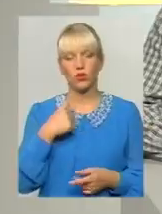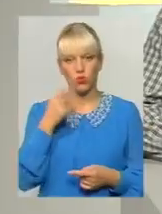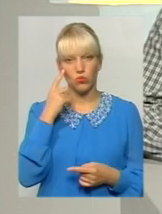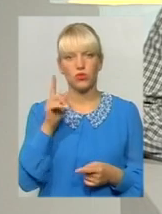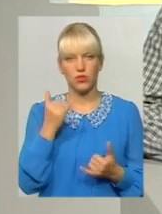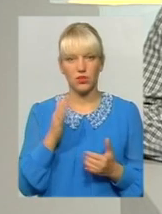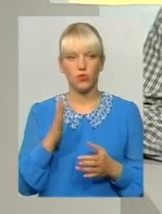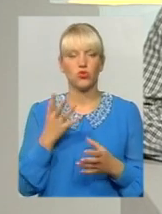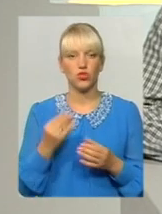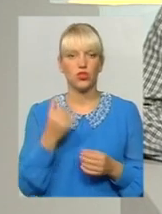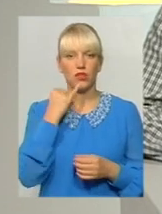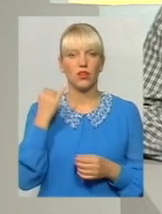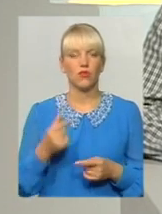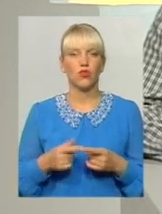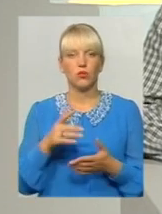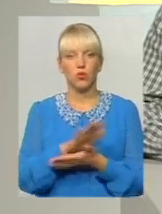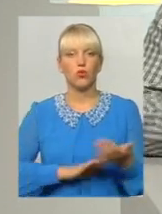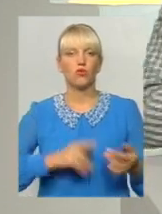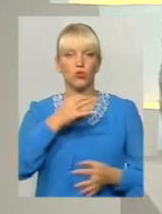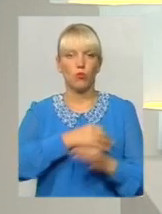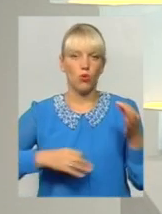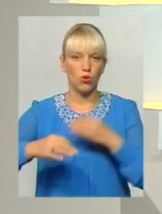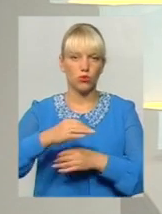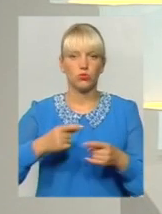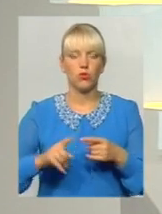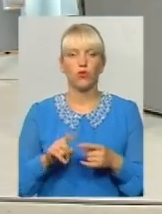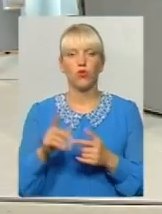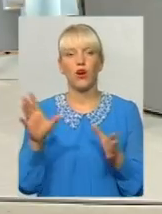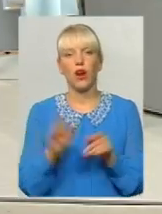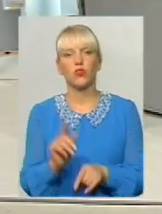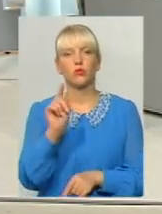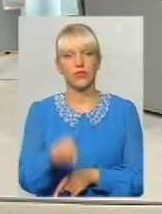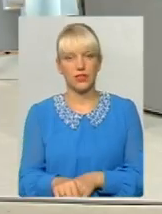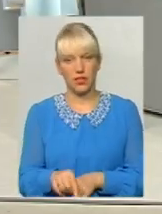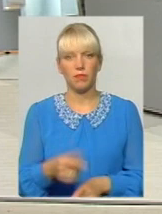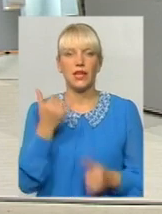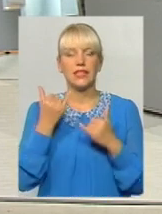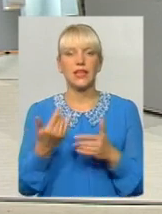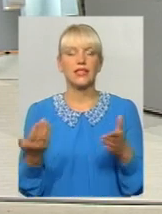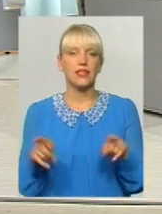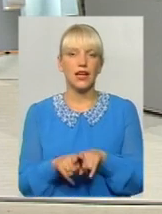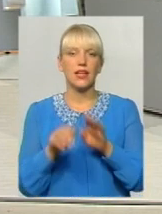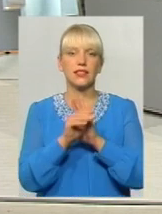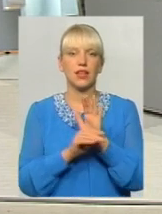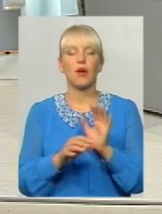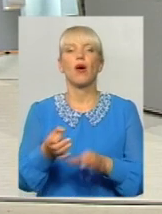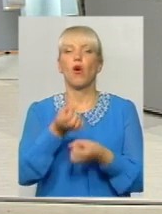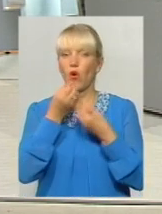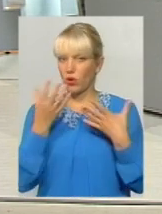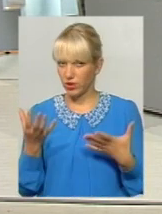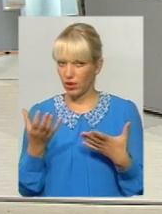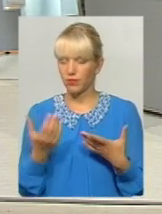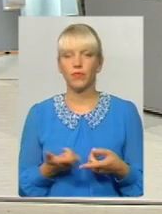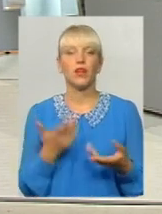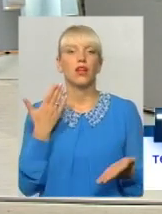той, хто телефонував, а ми тоді продовжимо розмову. Разом з тим, От зараз яка схема? От окей, завозять.